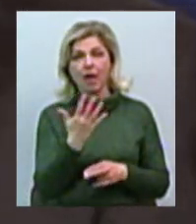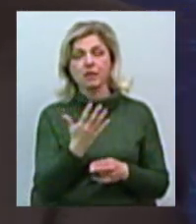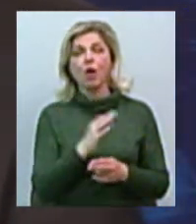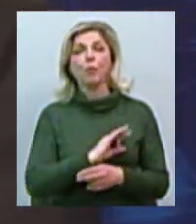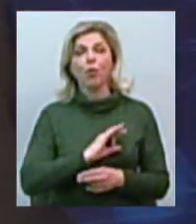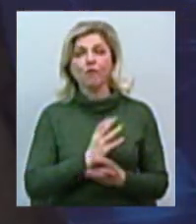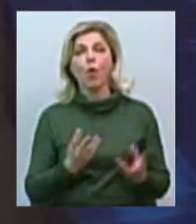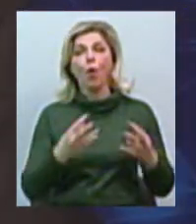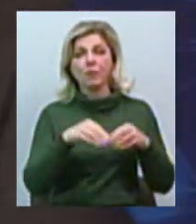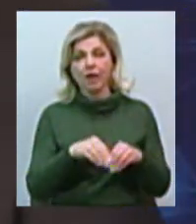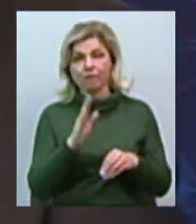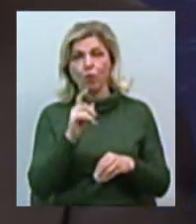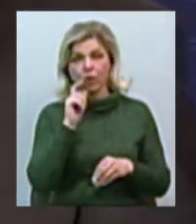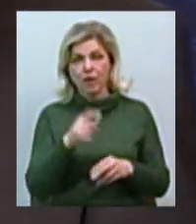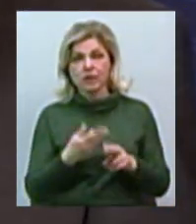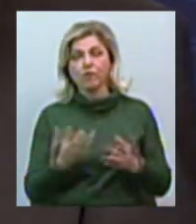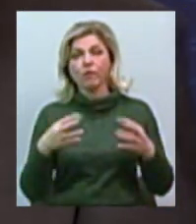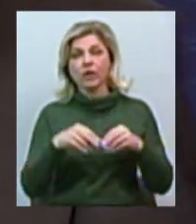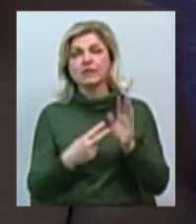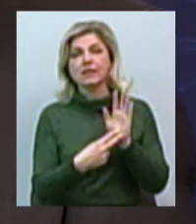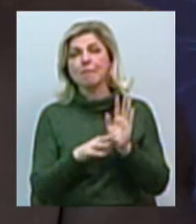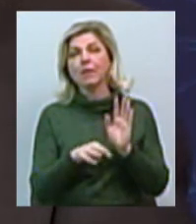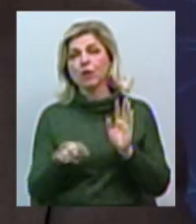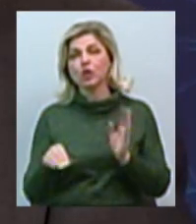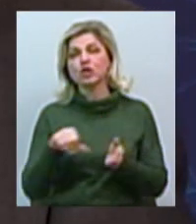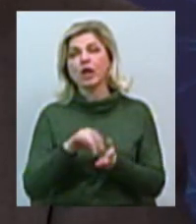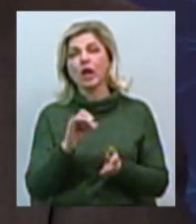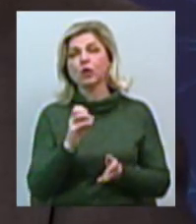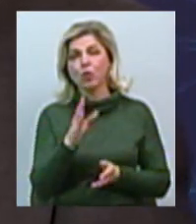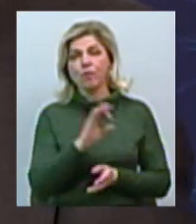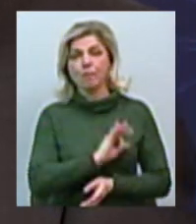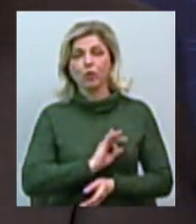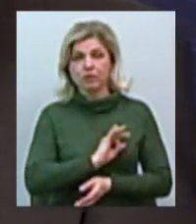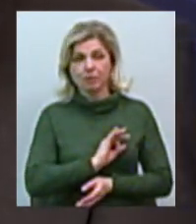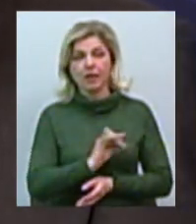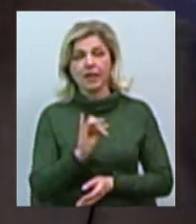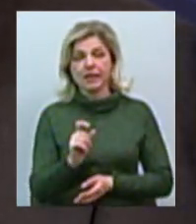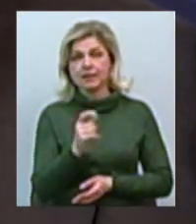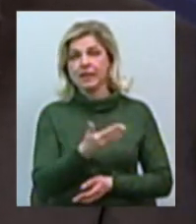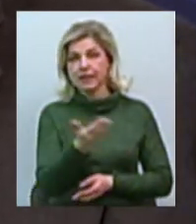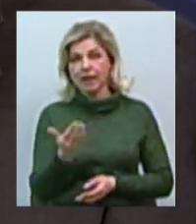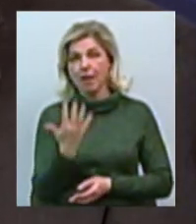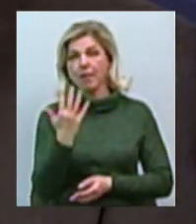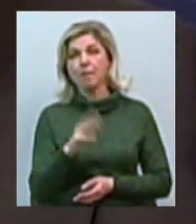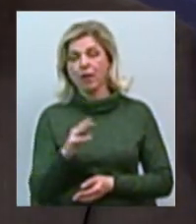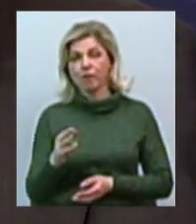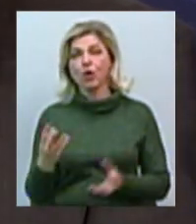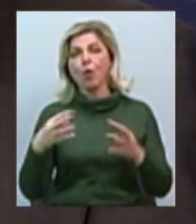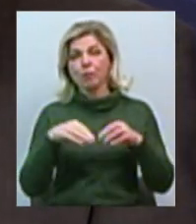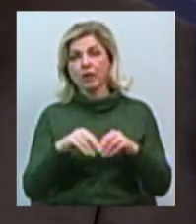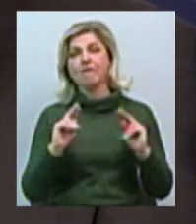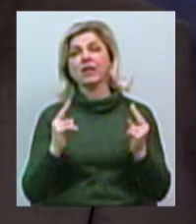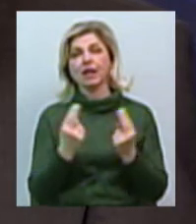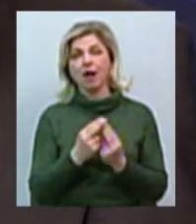України, які сьогодні об'єднують 7 мільйонів членів профспілок. Із них 5 мільйонів об'єднує Федерація профспілок